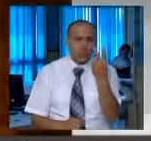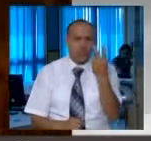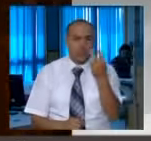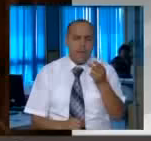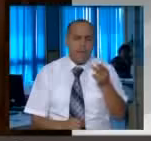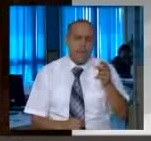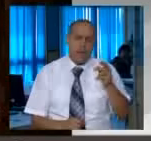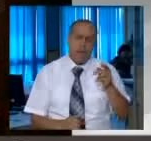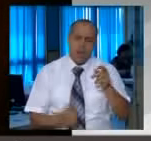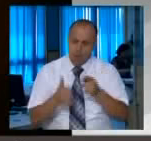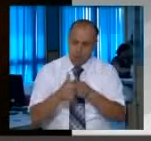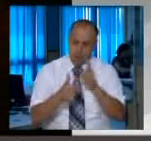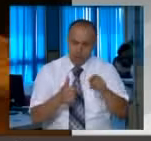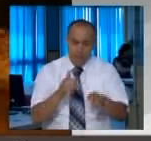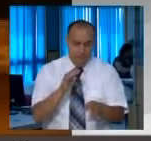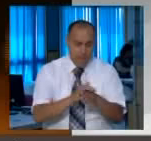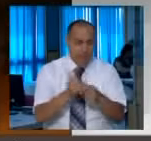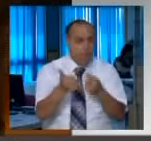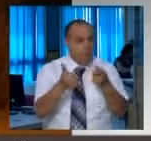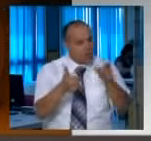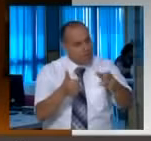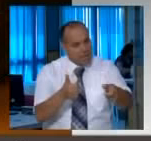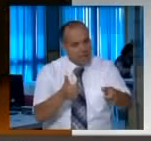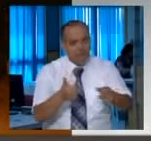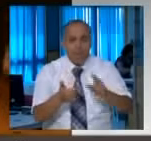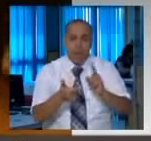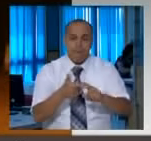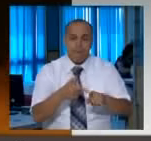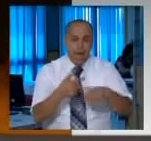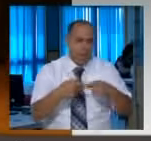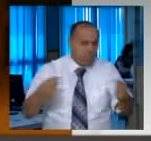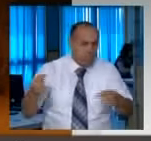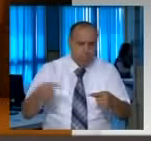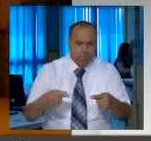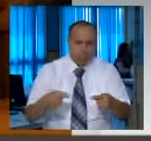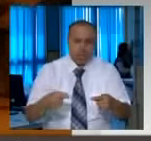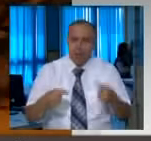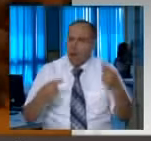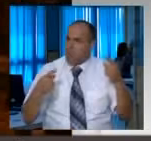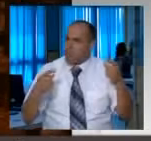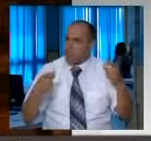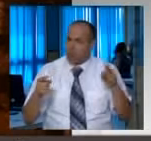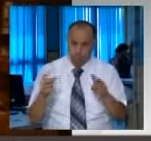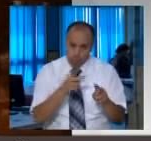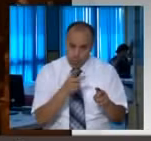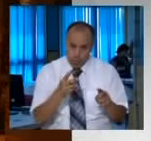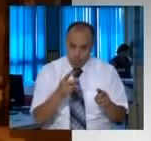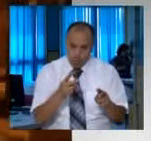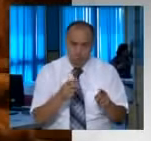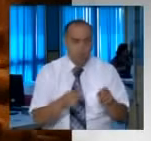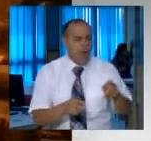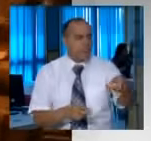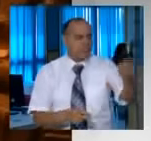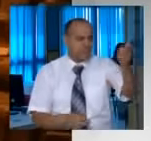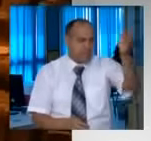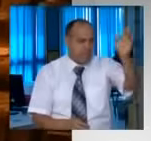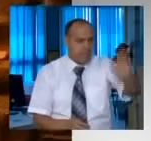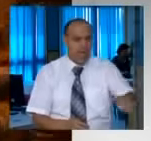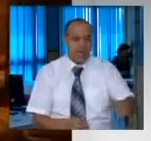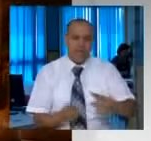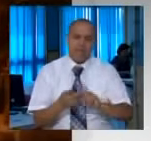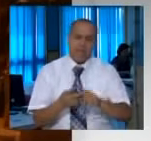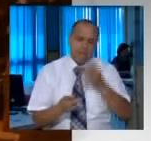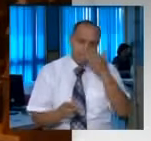الإرهابي الأول منذ بداية العملية، لتتواصل الاشتباكات وتبادل إطلاق النار والقضاء إثر ذلك على